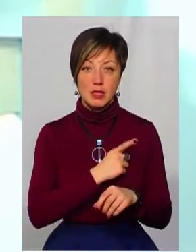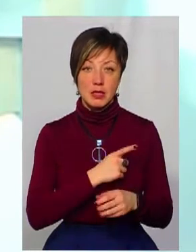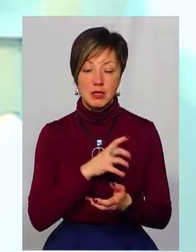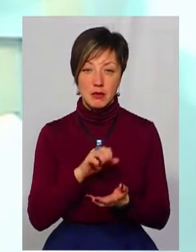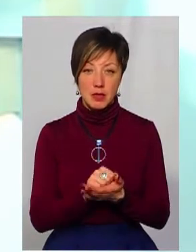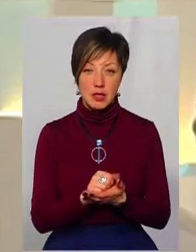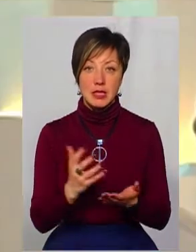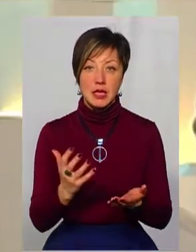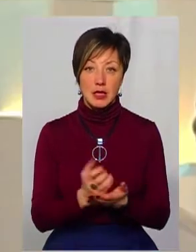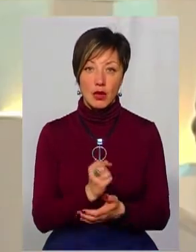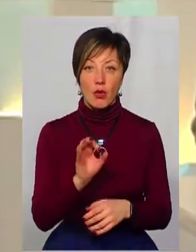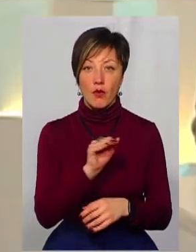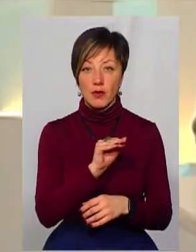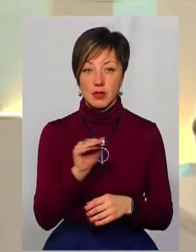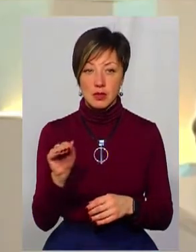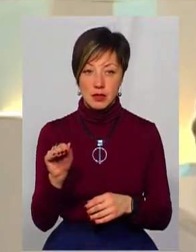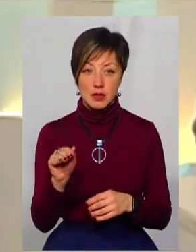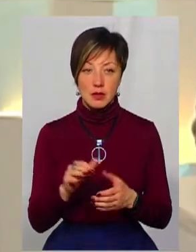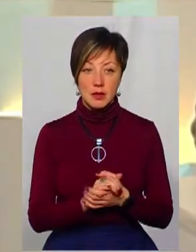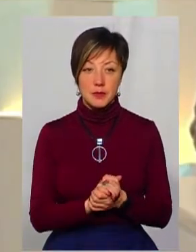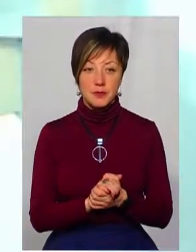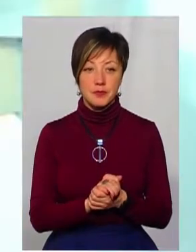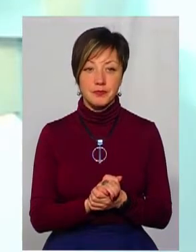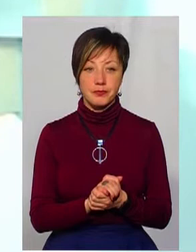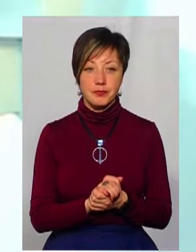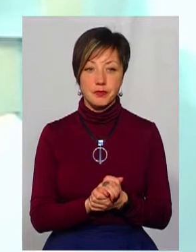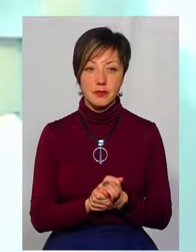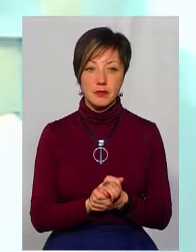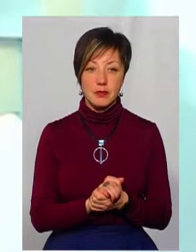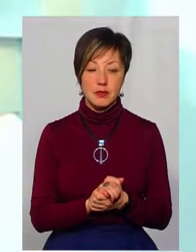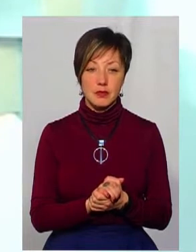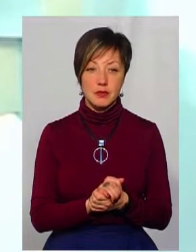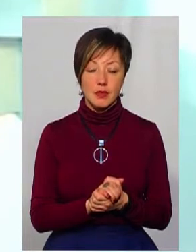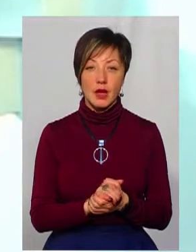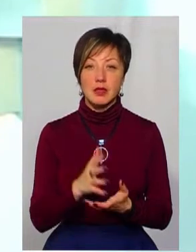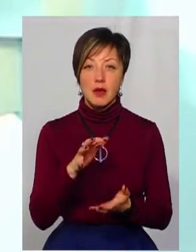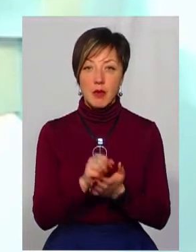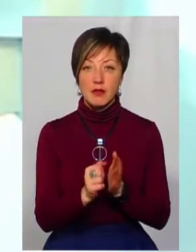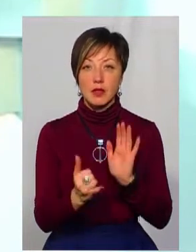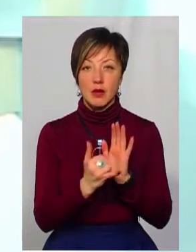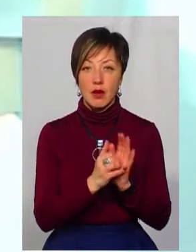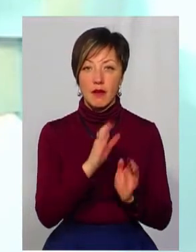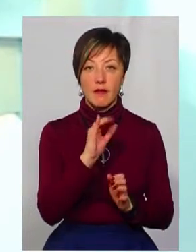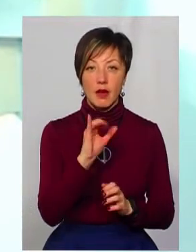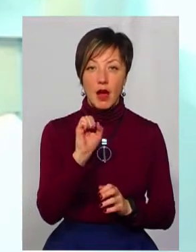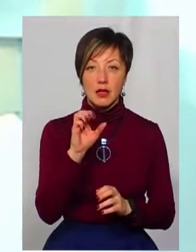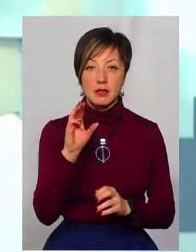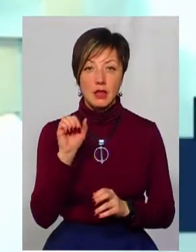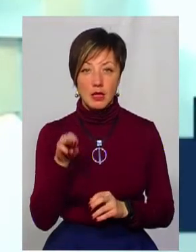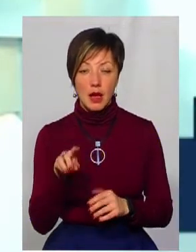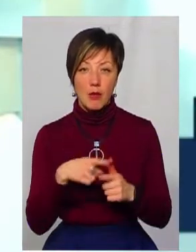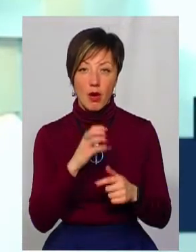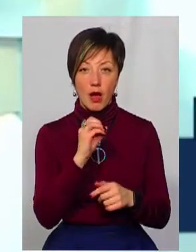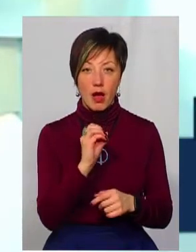які займаються... Тобто знайти цю інформацію, контакти? Які займаються встановленням для Viasat або Екстра. Їх